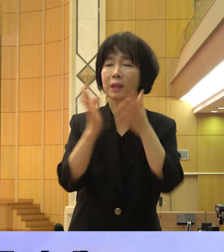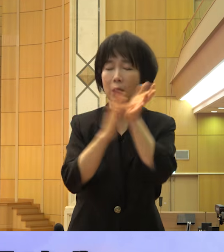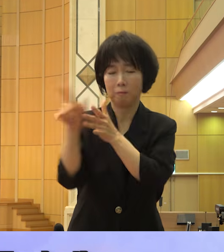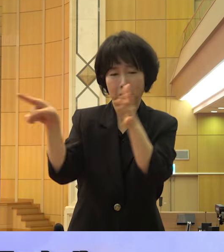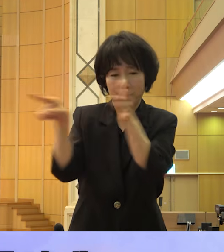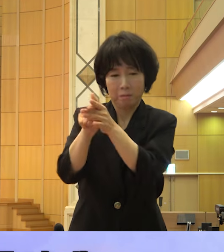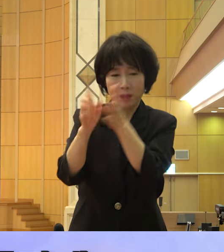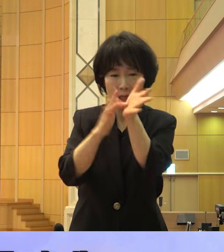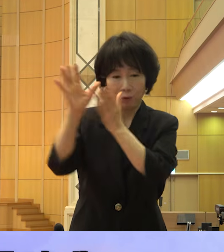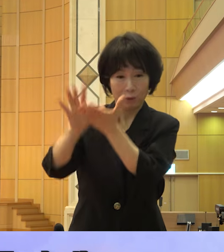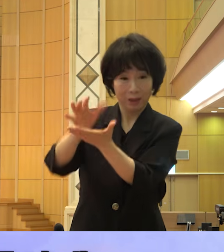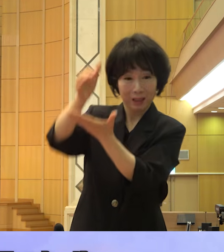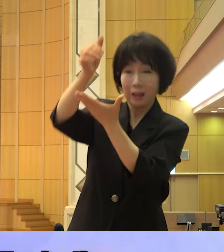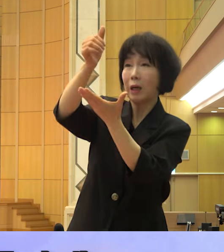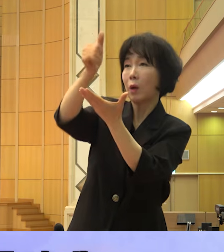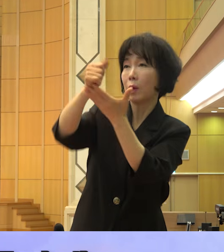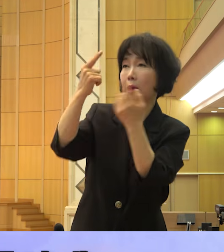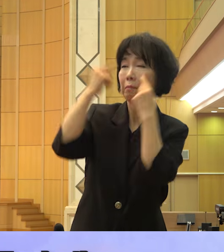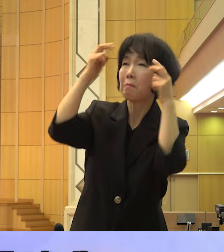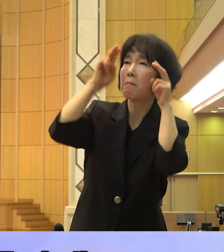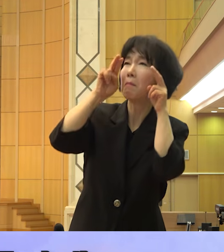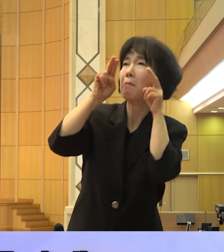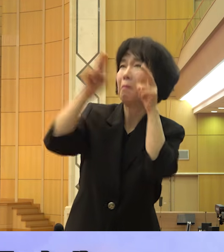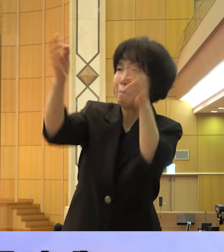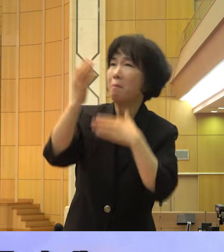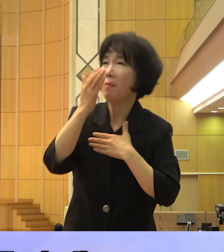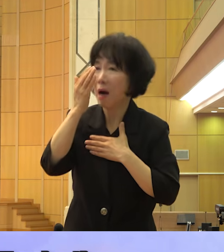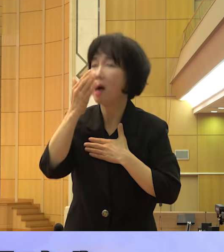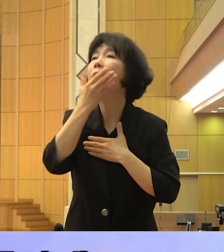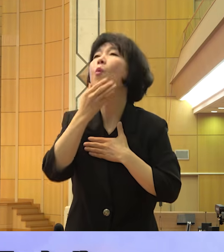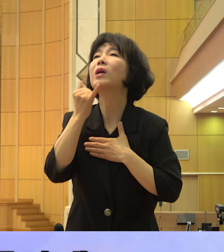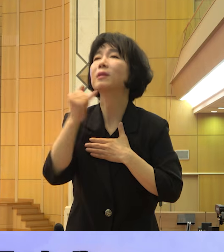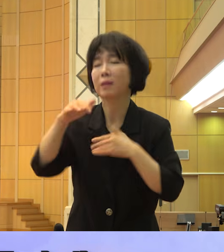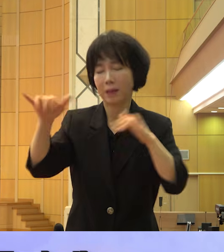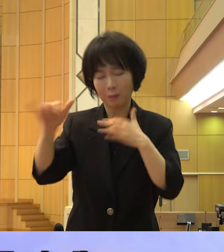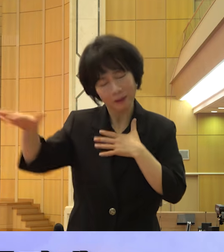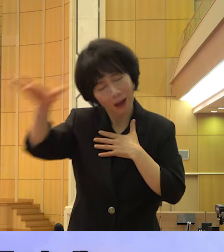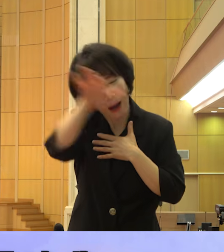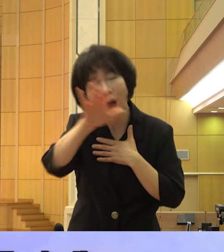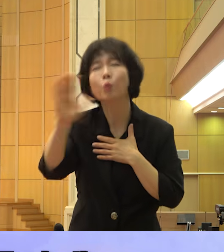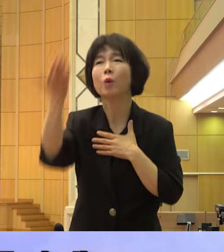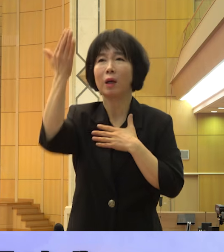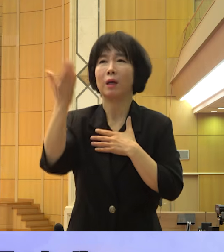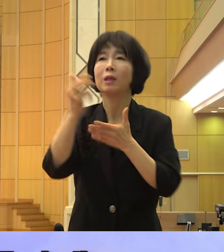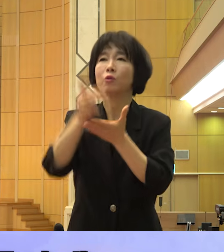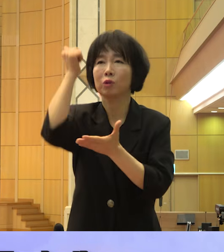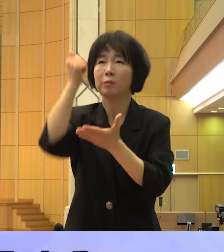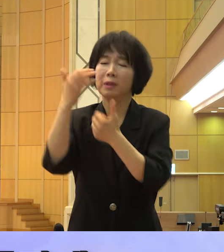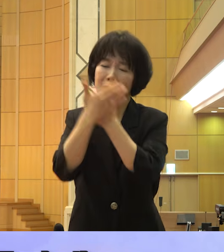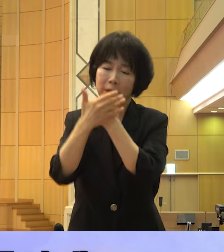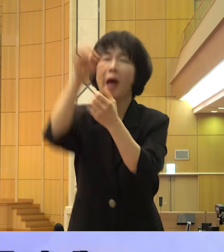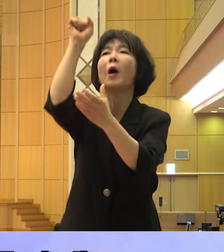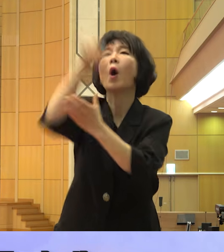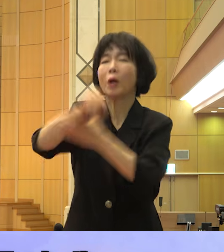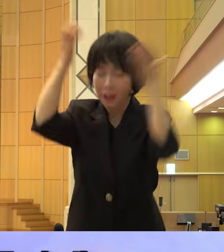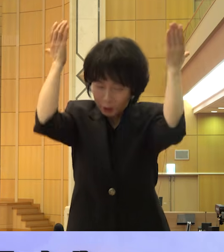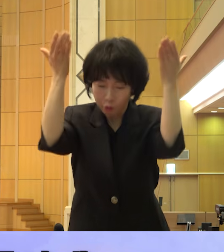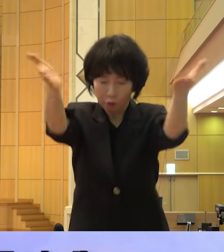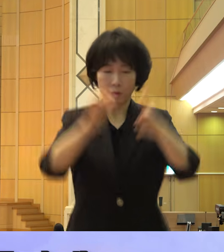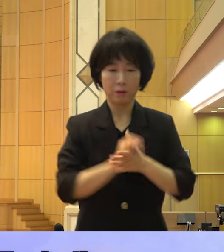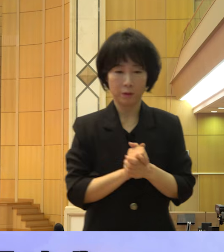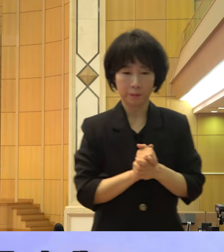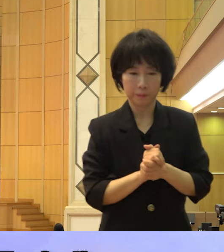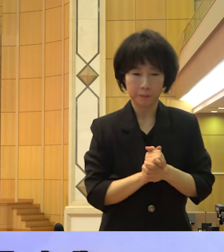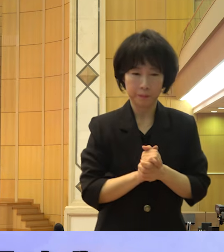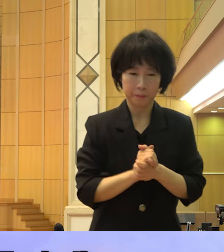주 영원전케 하신 예수 그리스도만 바라볼 수 있는 복된 신령들 다 될 수 있도록 주님께서 은총 베풀어